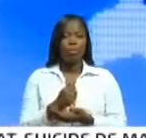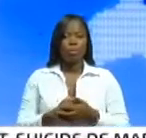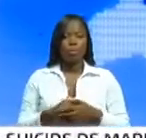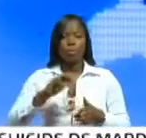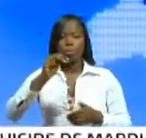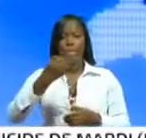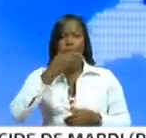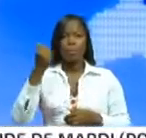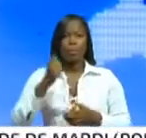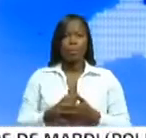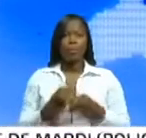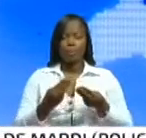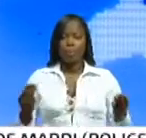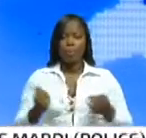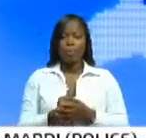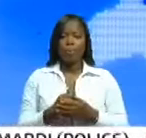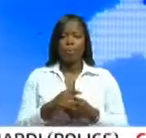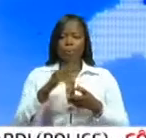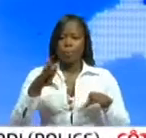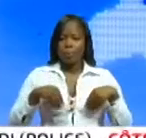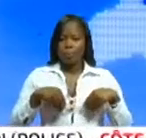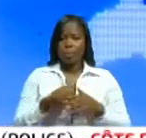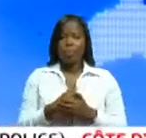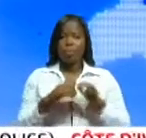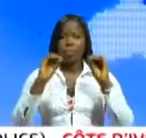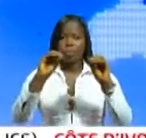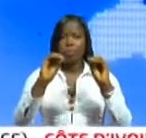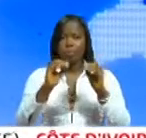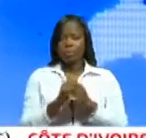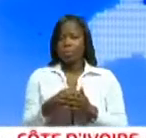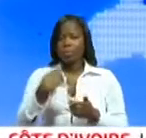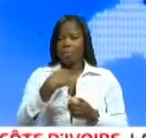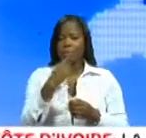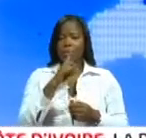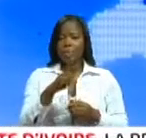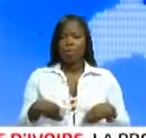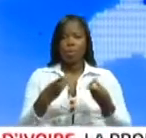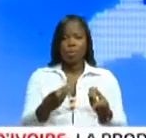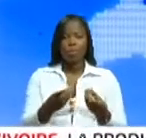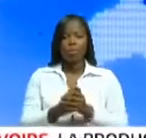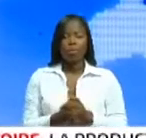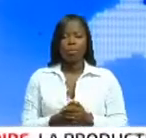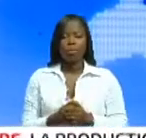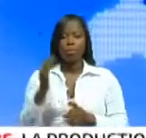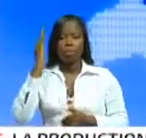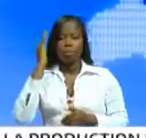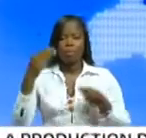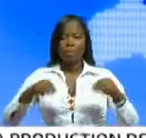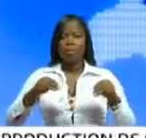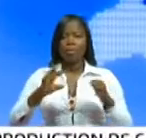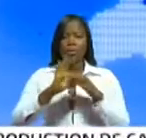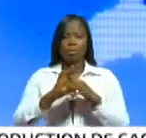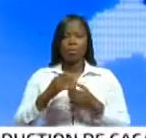discuter de la meilleure manière adaptée l'enseignement qui a fourni au bouquet poulet plutôt dans ce temple du savoir au marché de